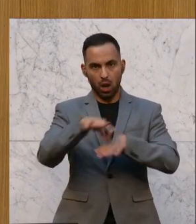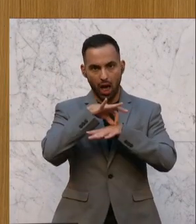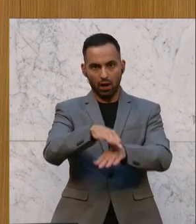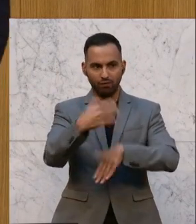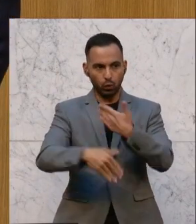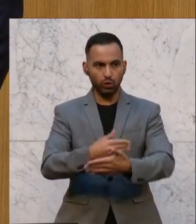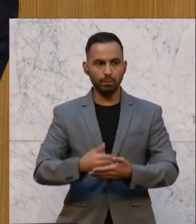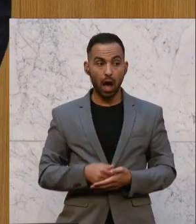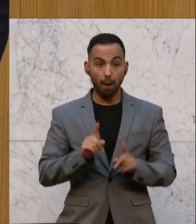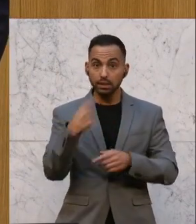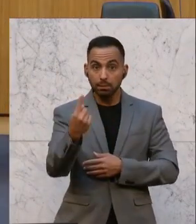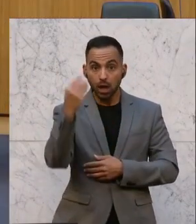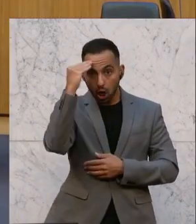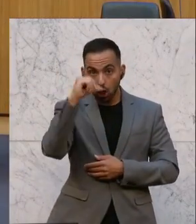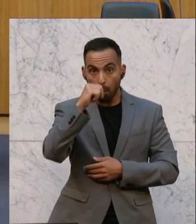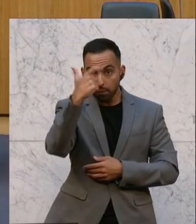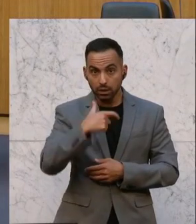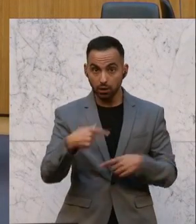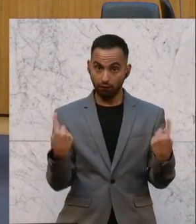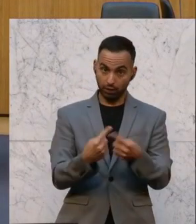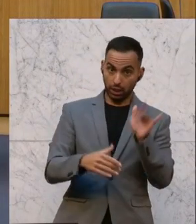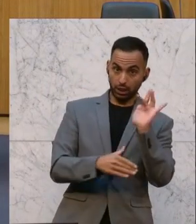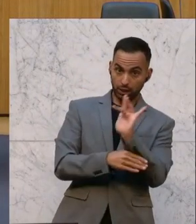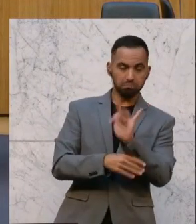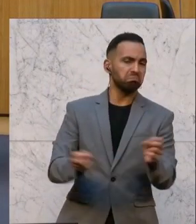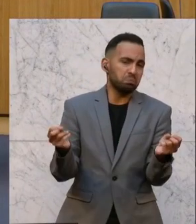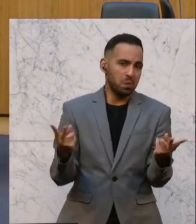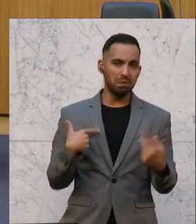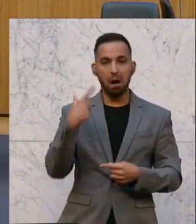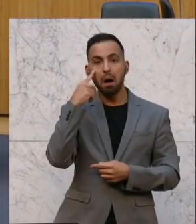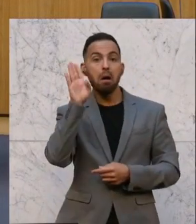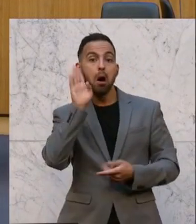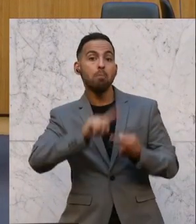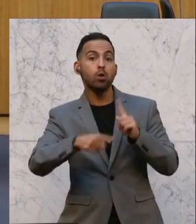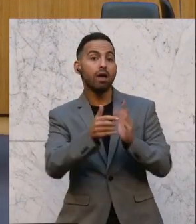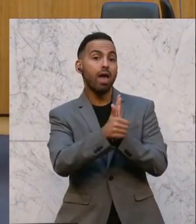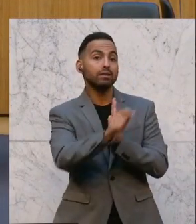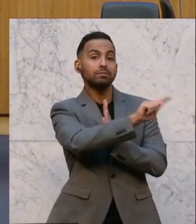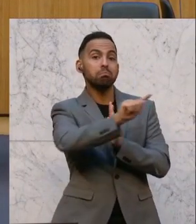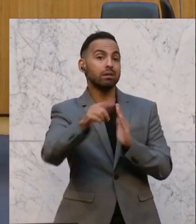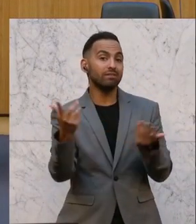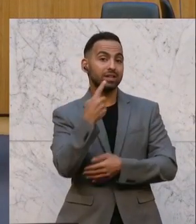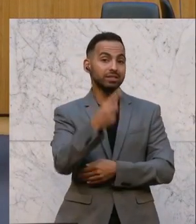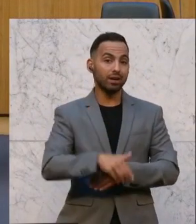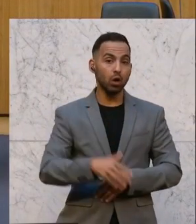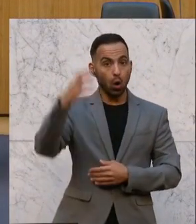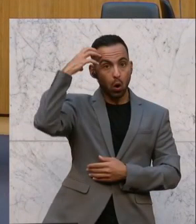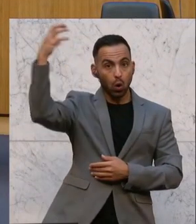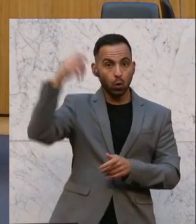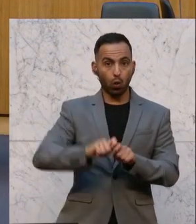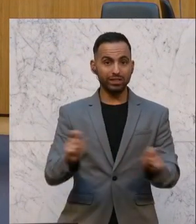Aber wenn Sie uns nicht glauben, Herr Minister, dass wir Sie kritisieren, dann hören Sie sich doch mal an, was die Politikexperten sagen. In der